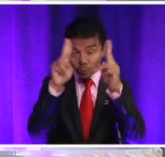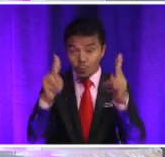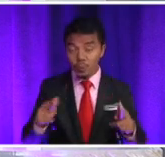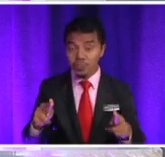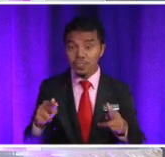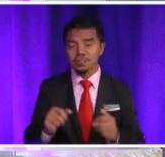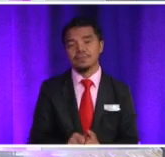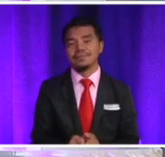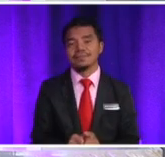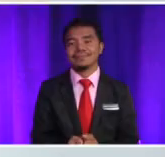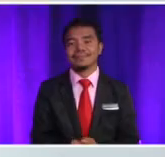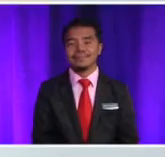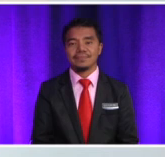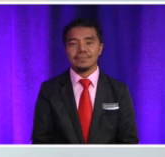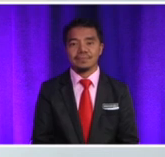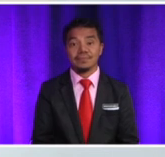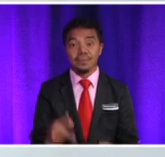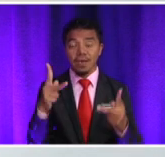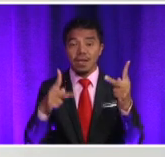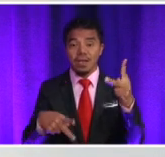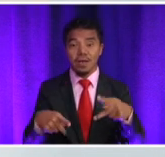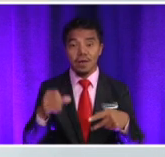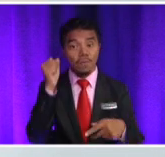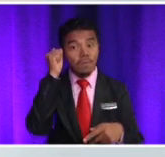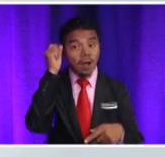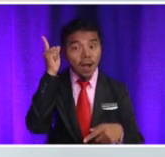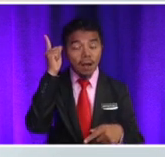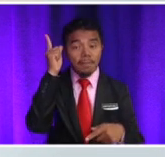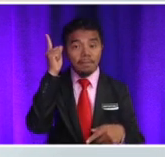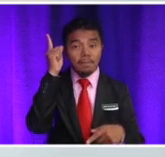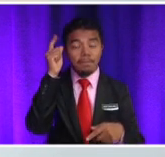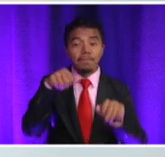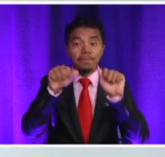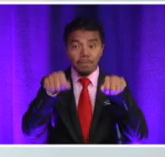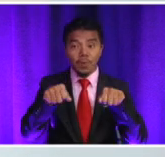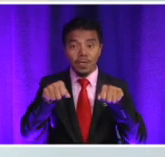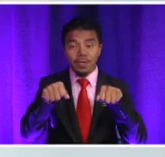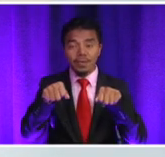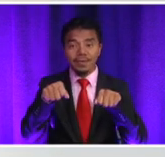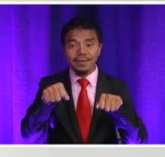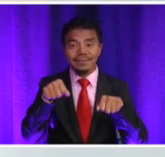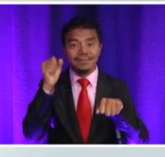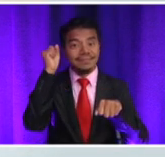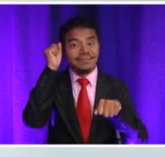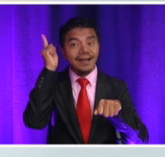Saya dengar suara kalau paham boleh sebut saya paham oke satu dua tiga paham